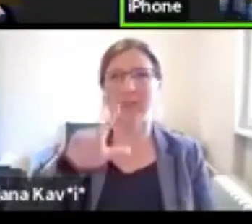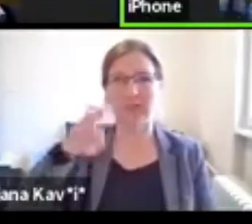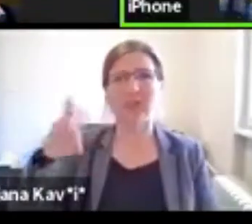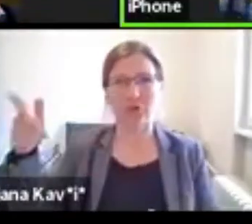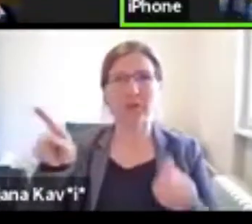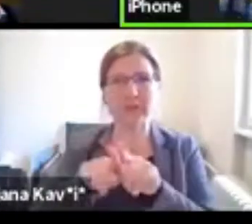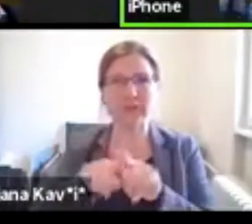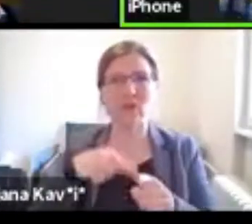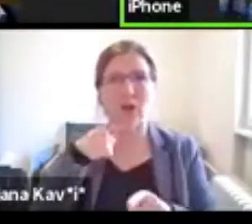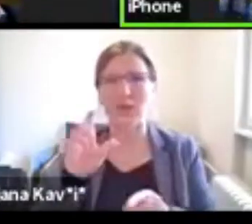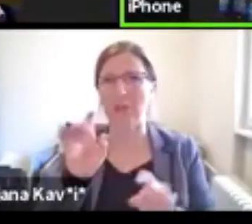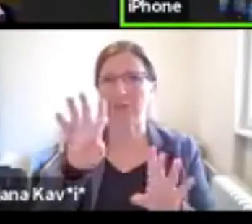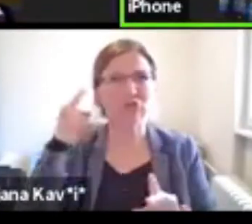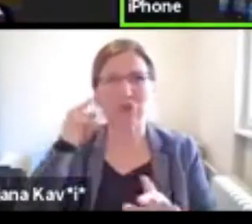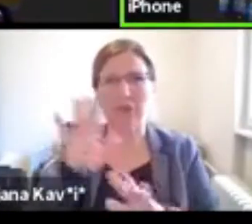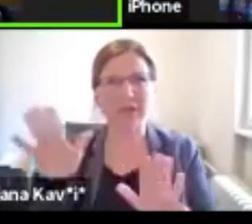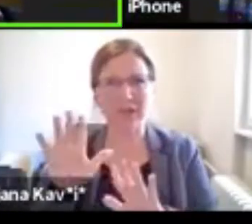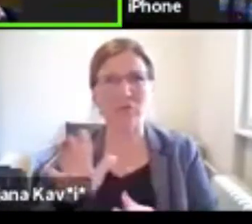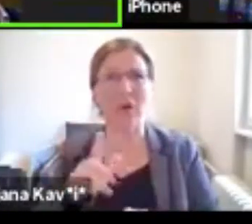ni čuo ni vidio. Evo.